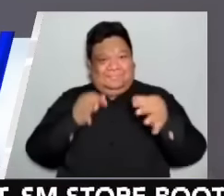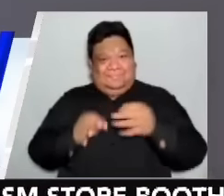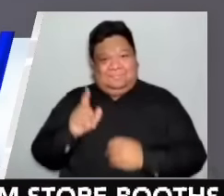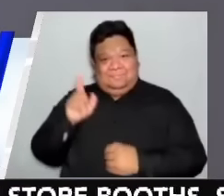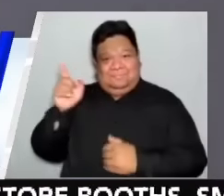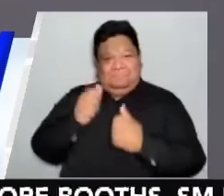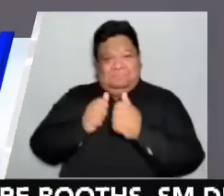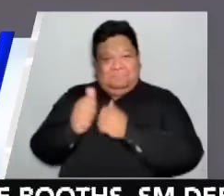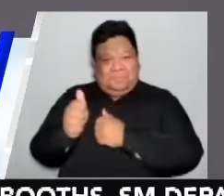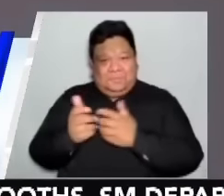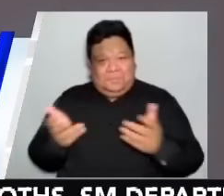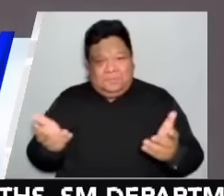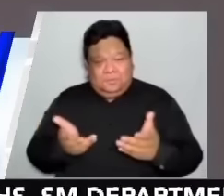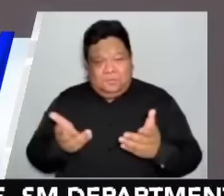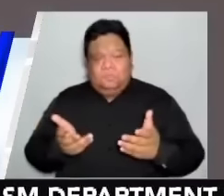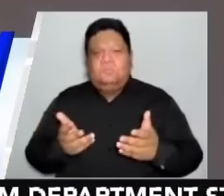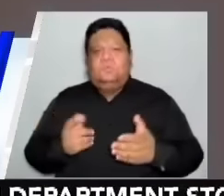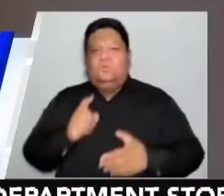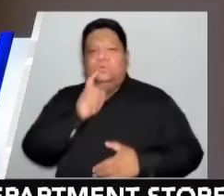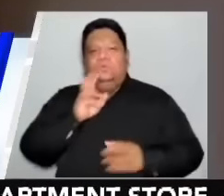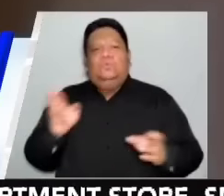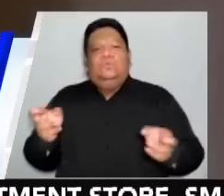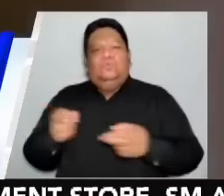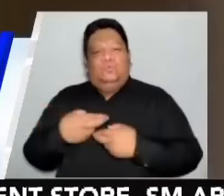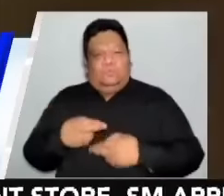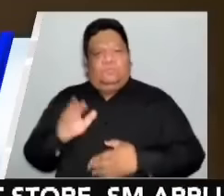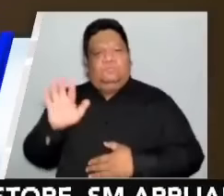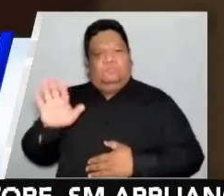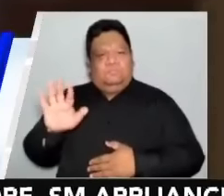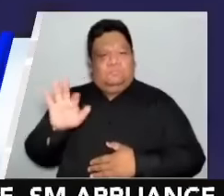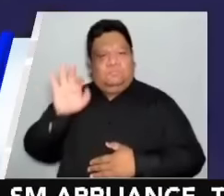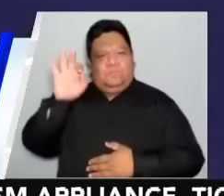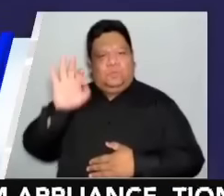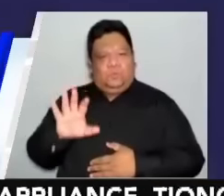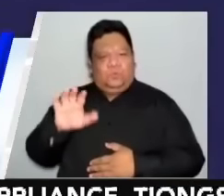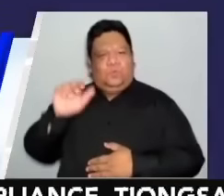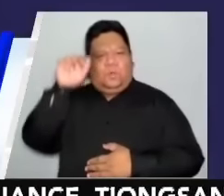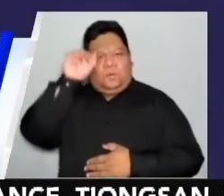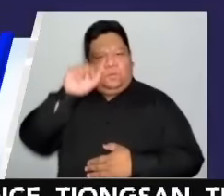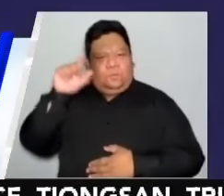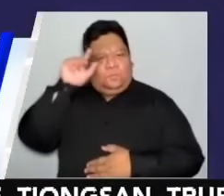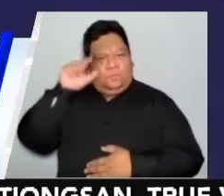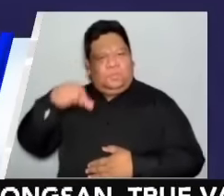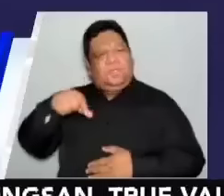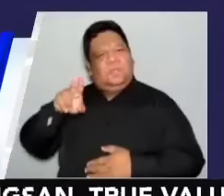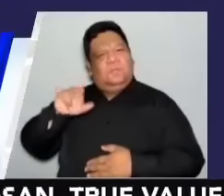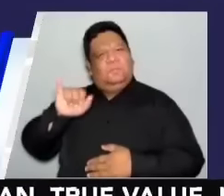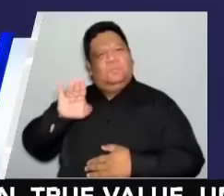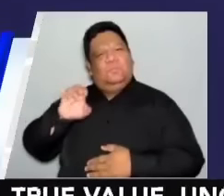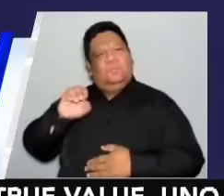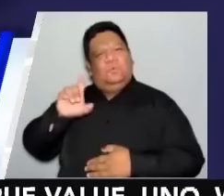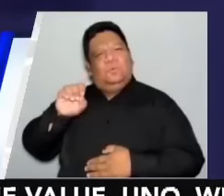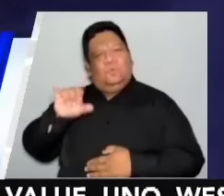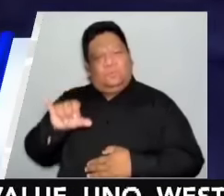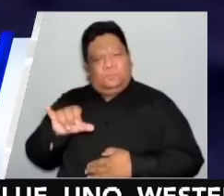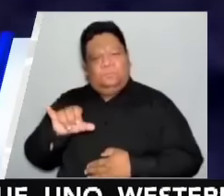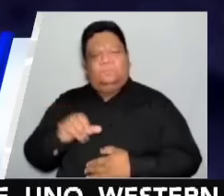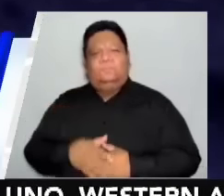kwarto ni kingdom of Jesus Christ founder Pastor Apollo Kiboy may magagarang silid at